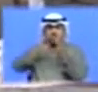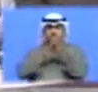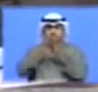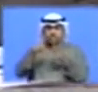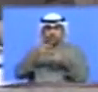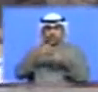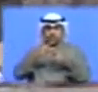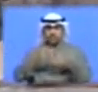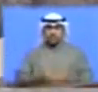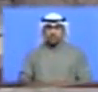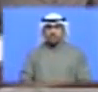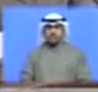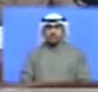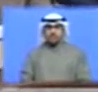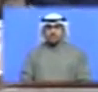البلاد.